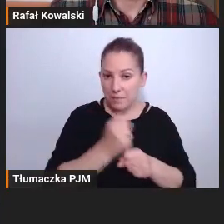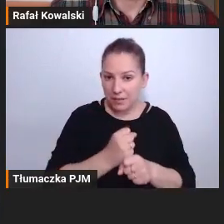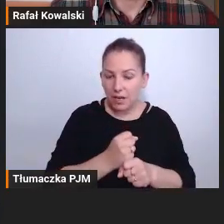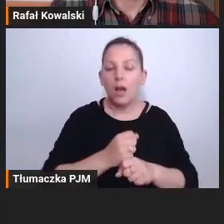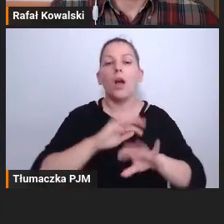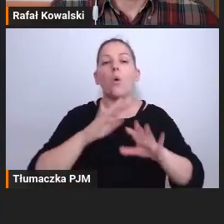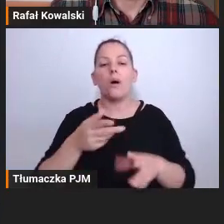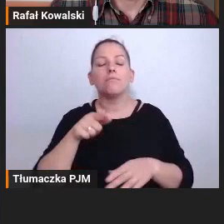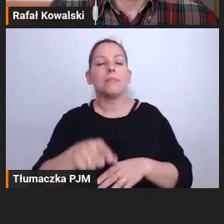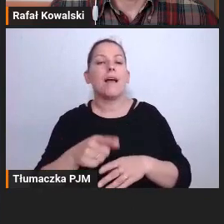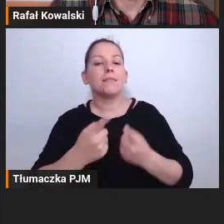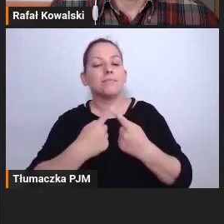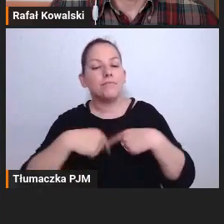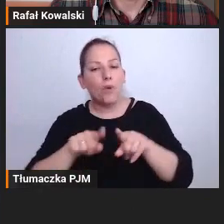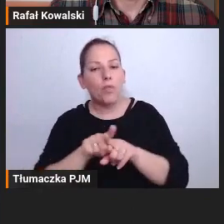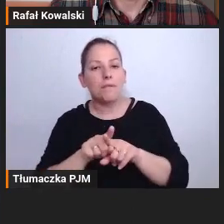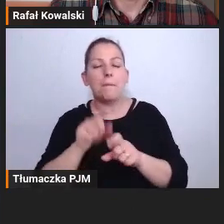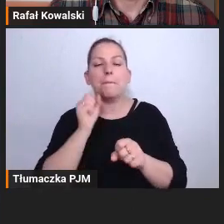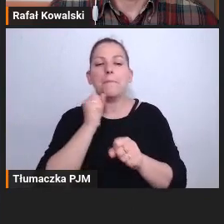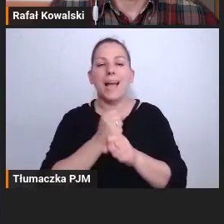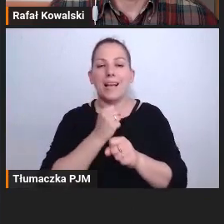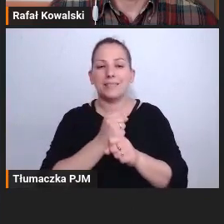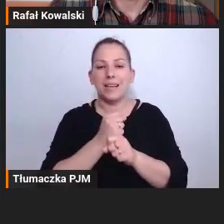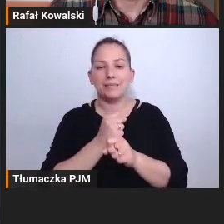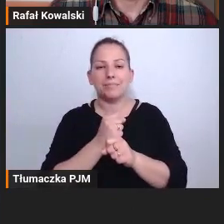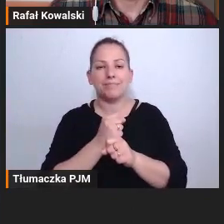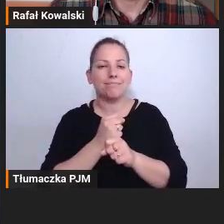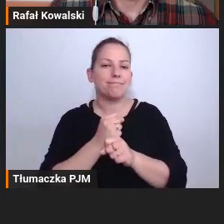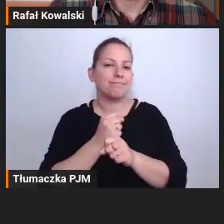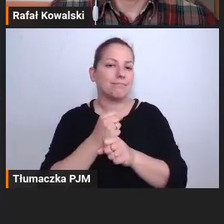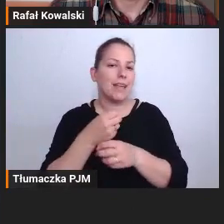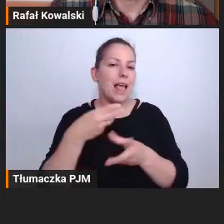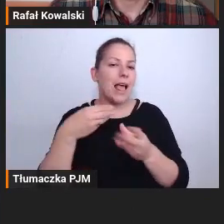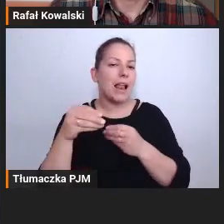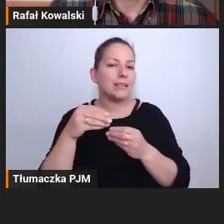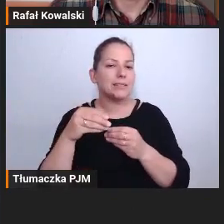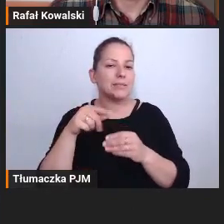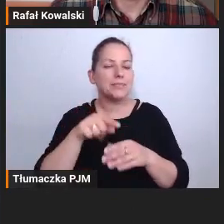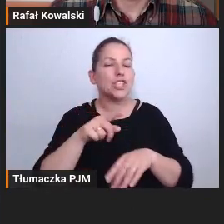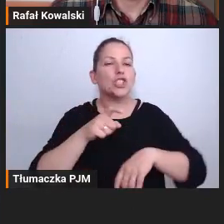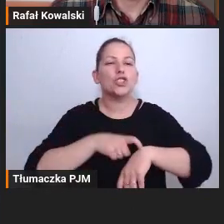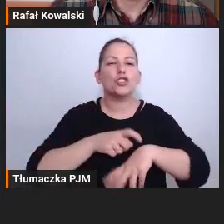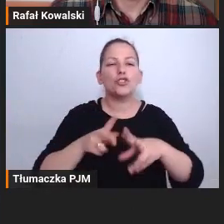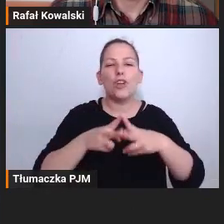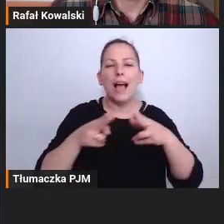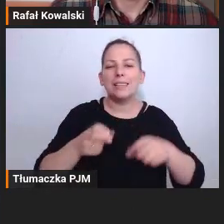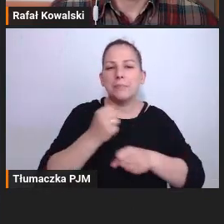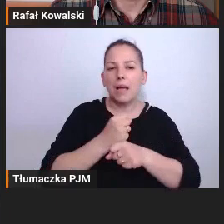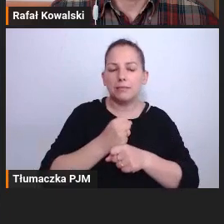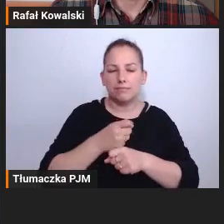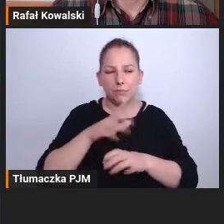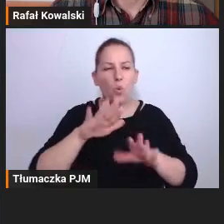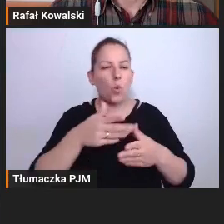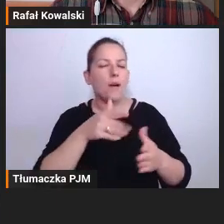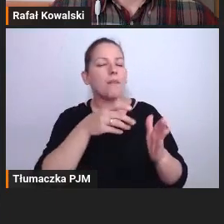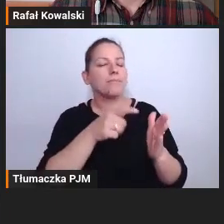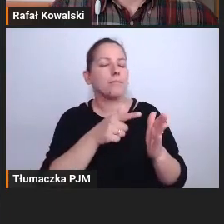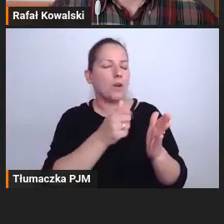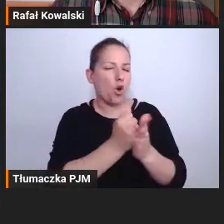jest wykonywanie pracy w takich elastycznych rozkładach czasu pracy. Czyli kodeks przewiduje coś takiego